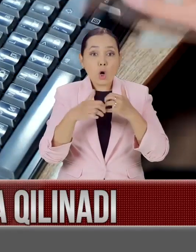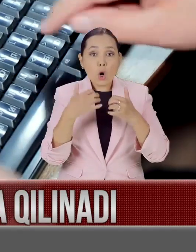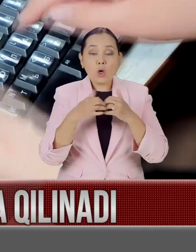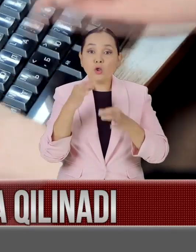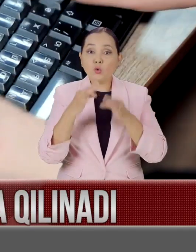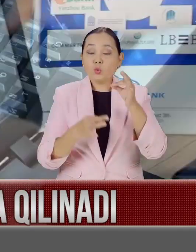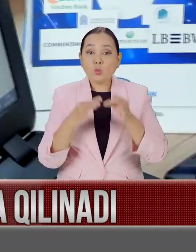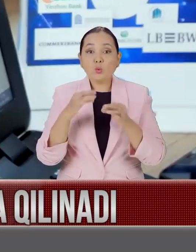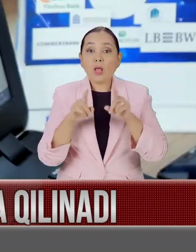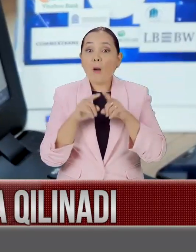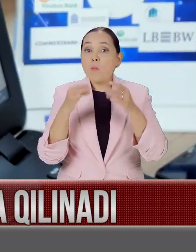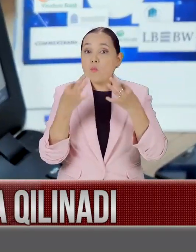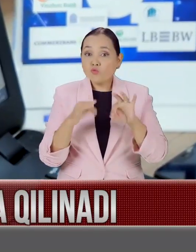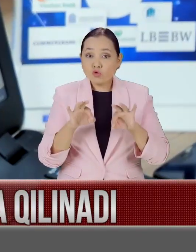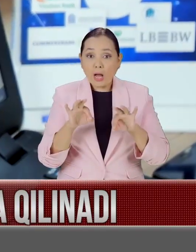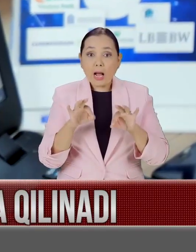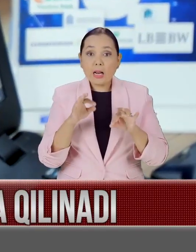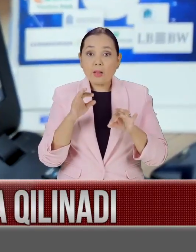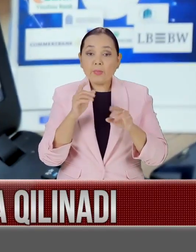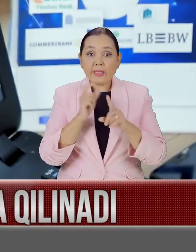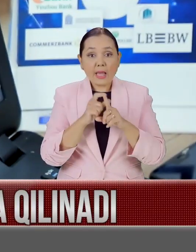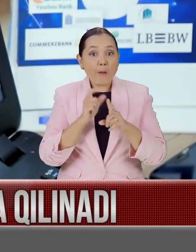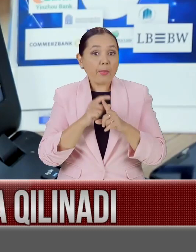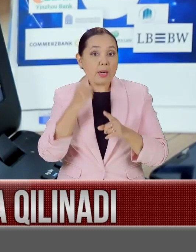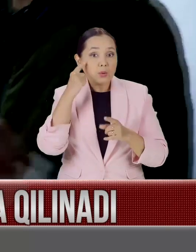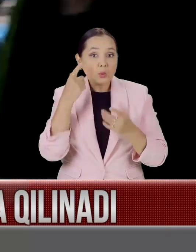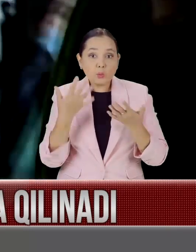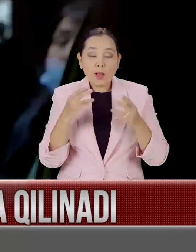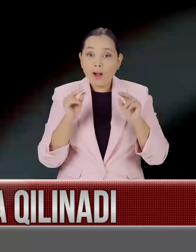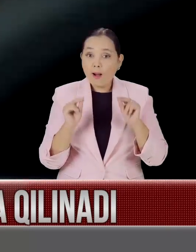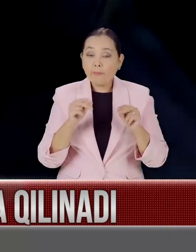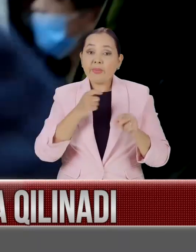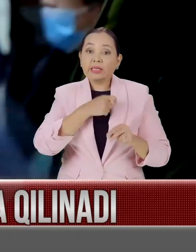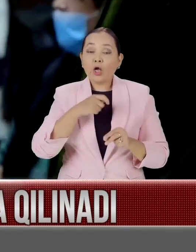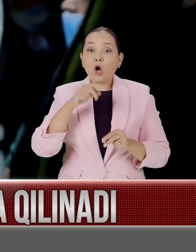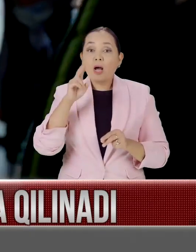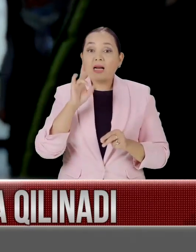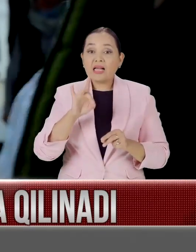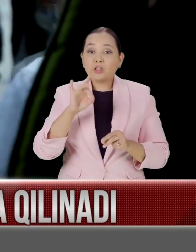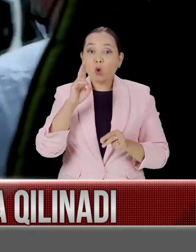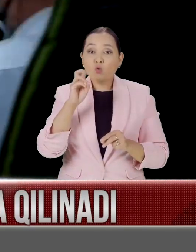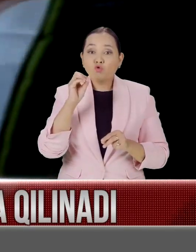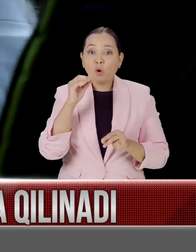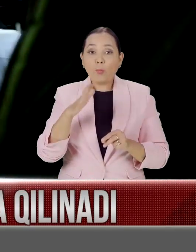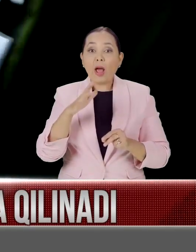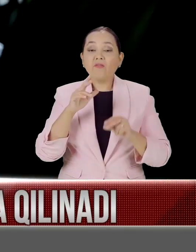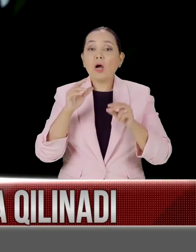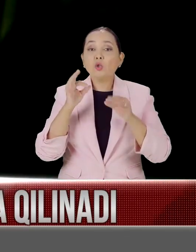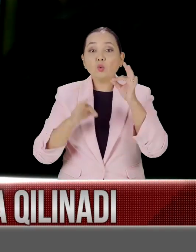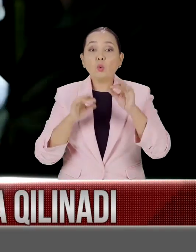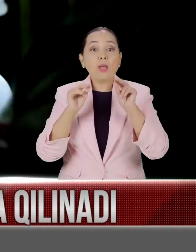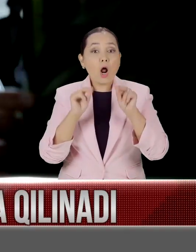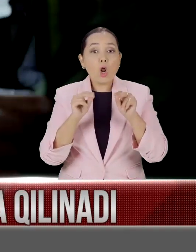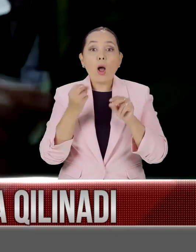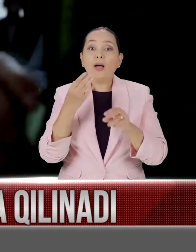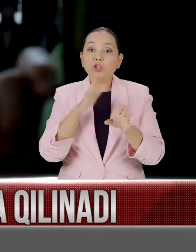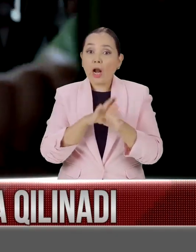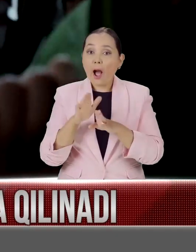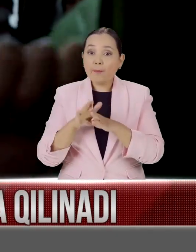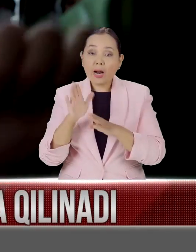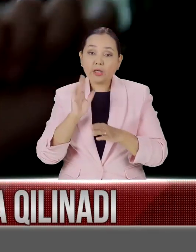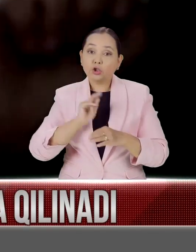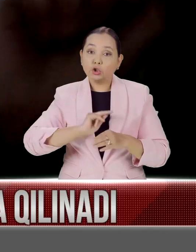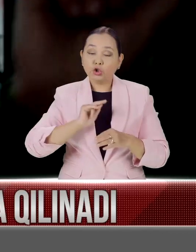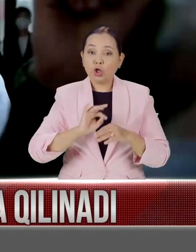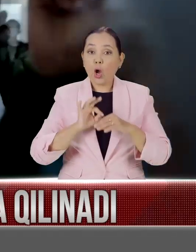jamoatchilik orasida sudlar aslida ham mustaqilmi degan gaplar izg'ib yurishi ham haqiqat. Deputat Rasul Kushurbayev esa sud xolislikka qanchalik amal qiladi